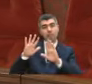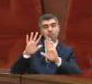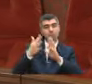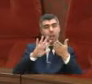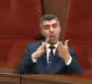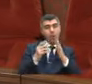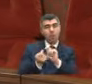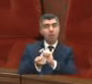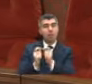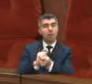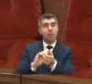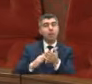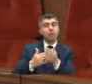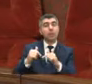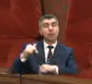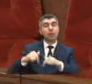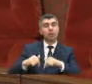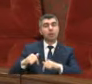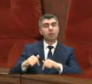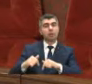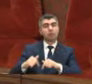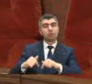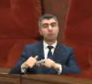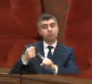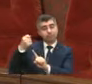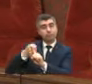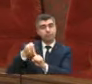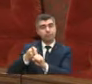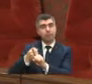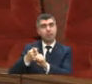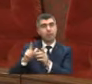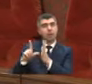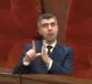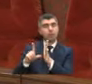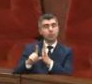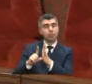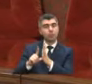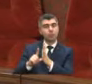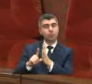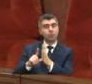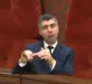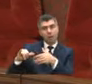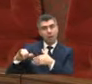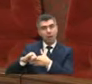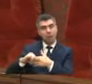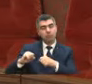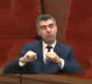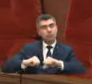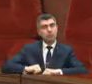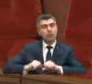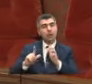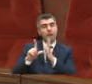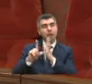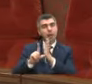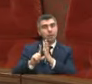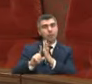المناخية. طبعا ومازال تشريعات أخرى، أنتم درستم قبل أيام، صادقتم على المشروع ديال القانون ديال